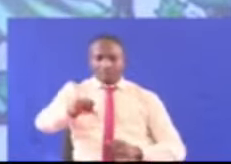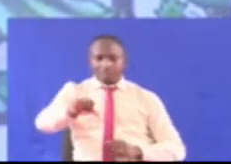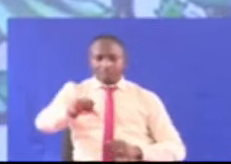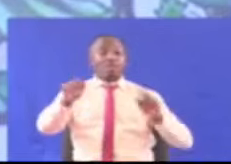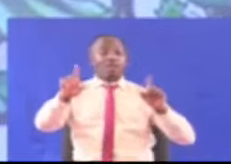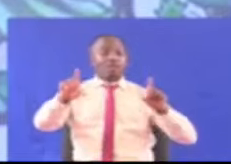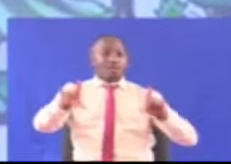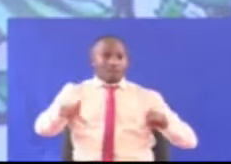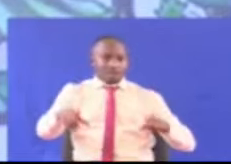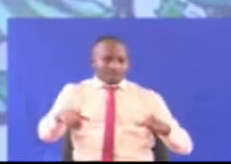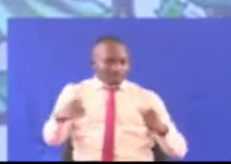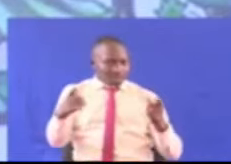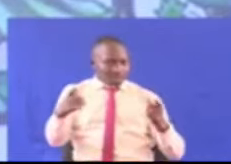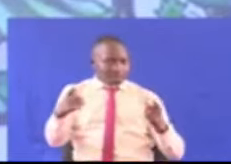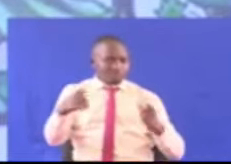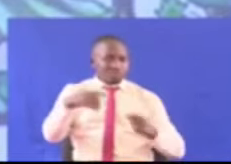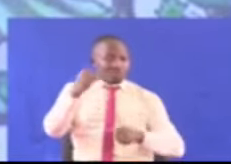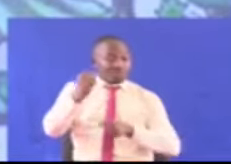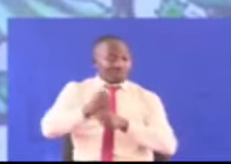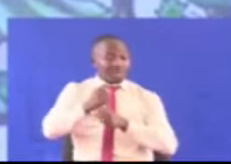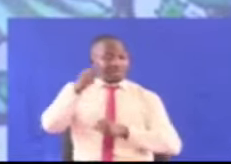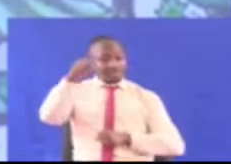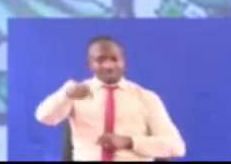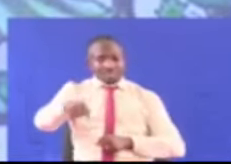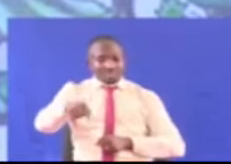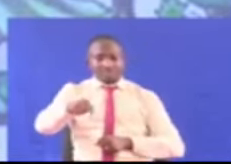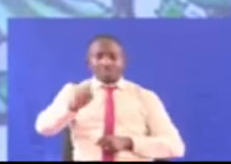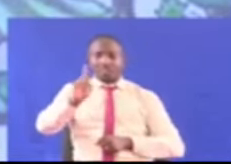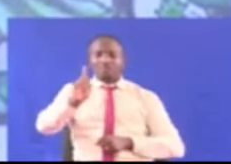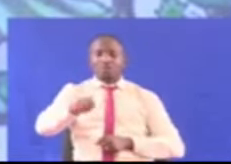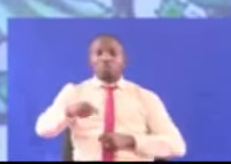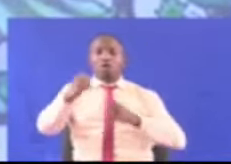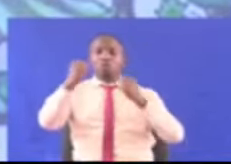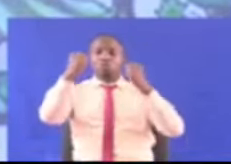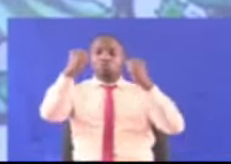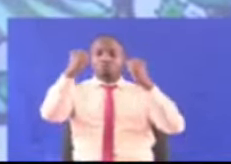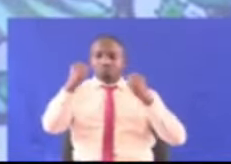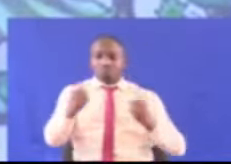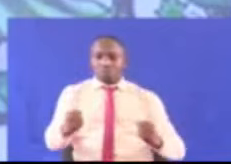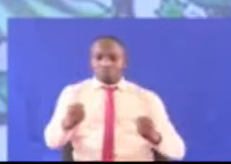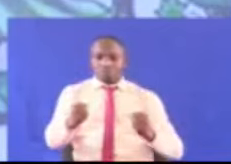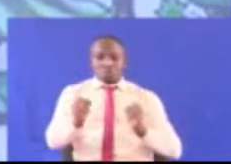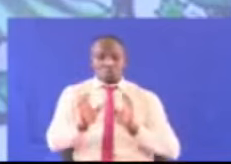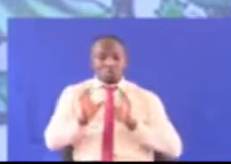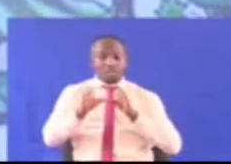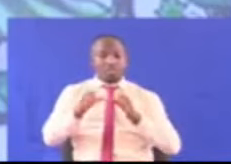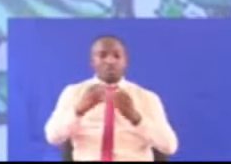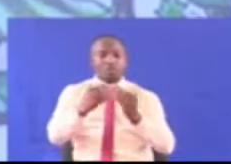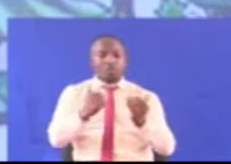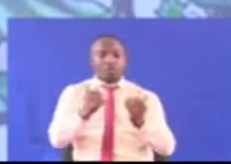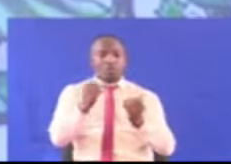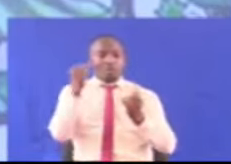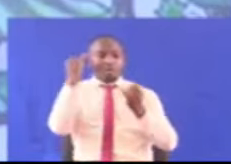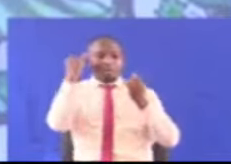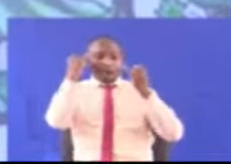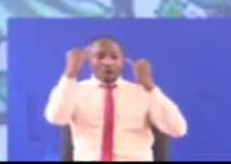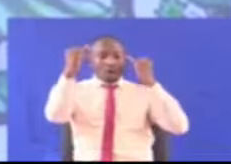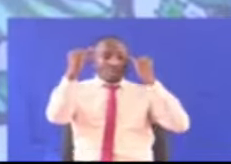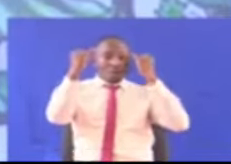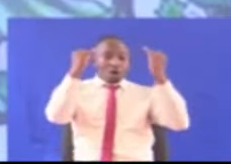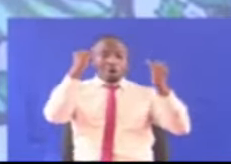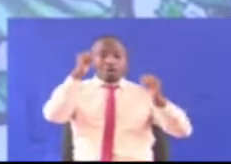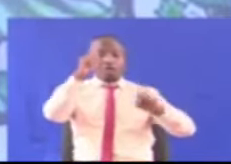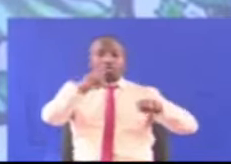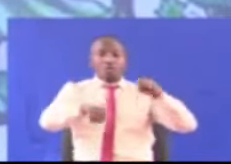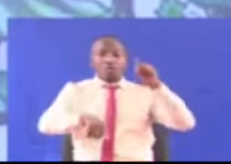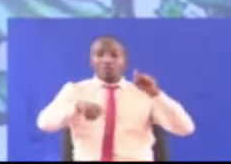lakini kazi hii ilikuwa ngumu zaidi kwa hii timu, kwa sababu ya hayo maombi ambayo wako watu